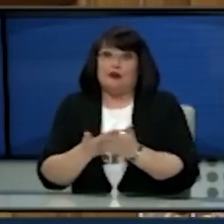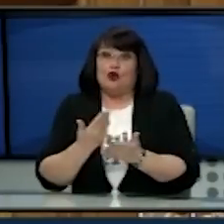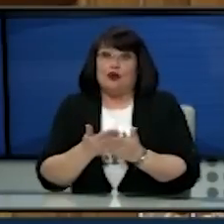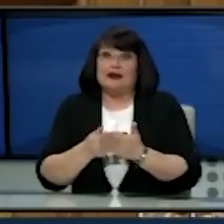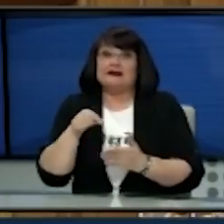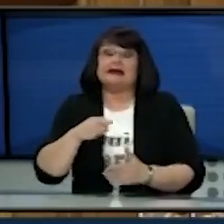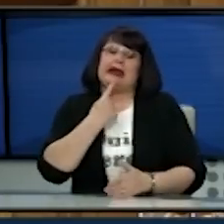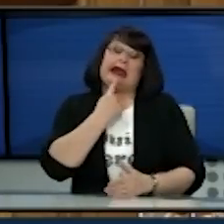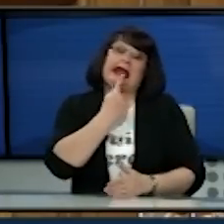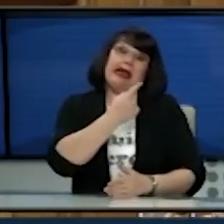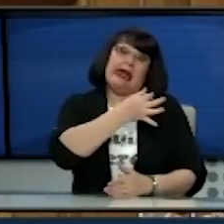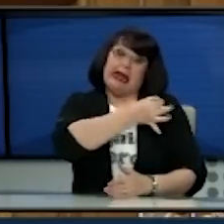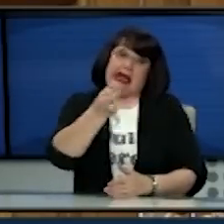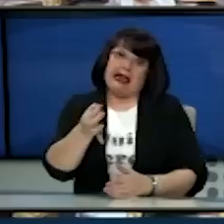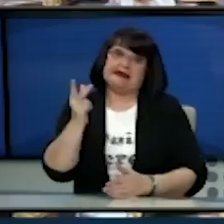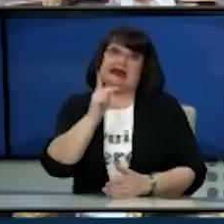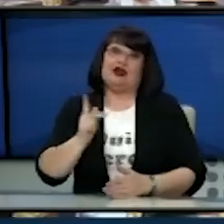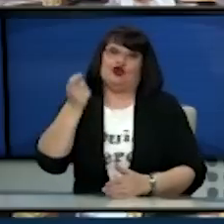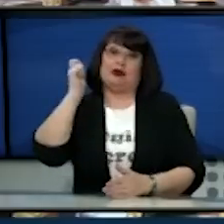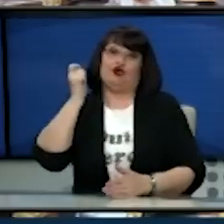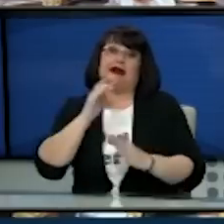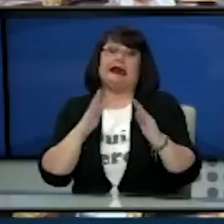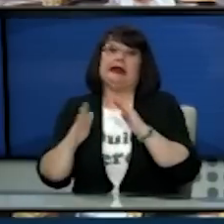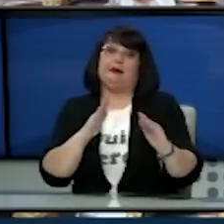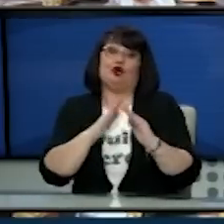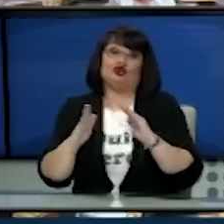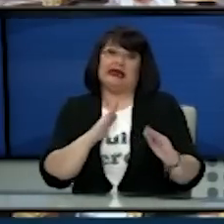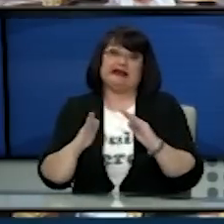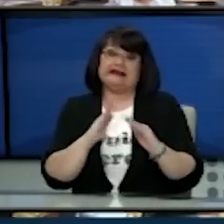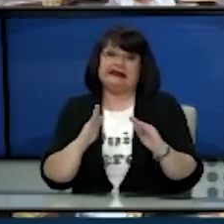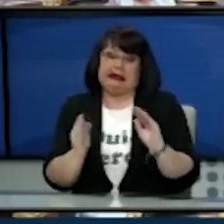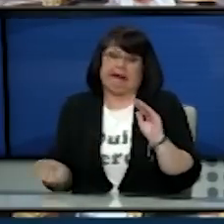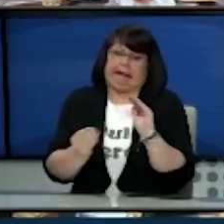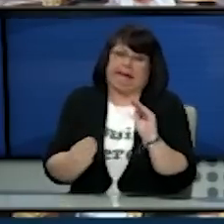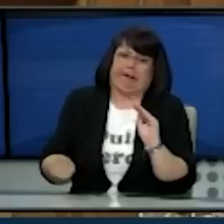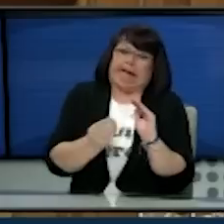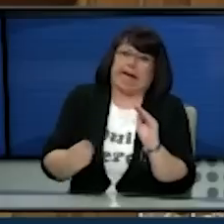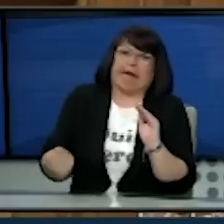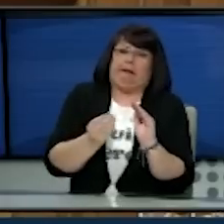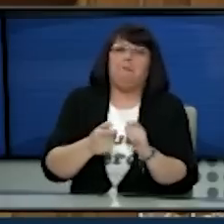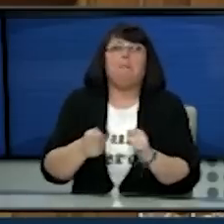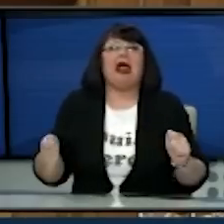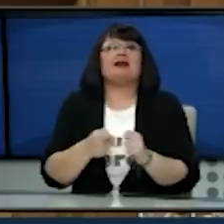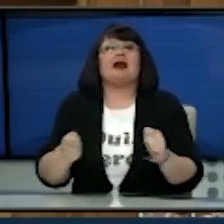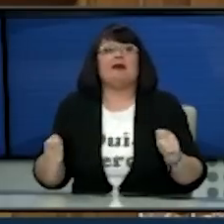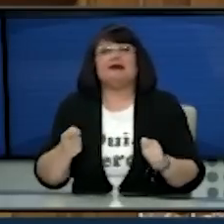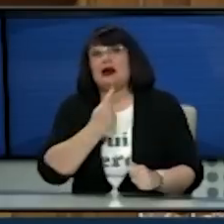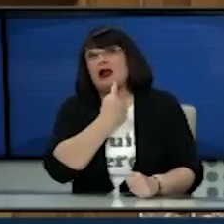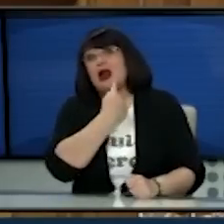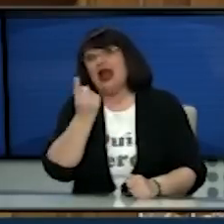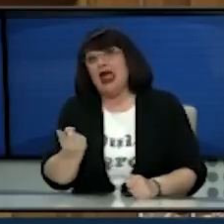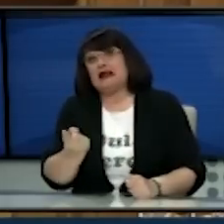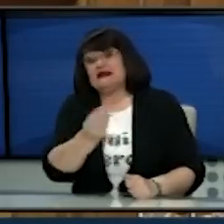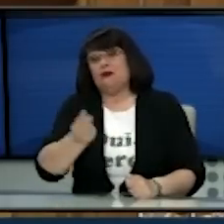την ομπρέλα της δίθεν κοινωνικής πολιτικής στριμώχνεται μέτρα τα οποία μπορεί να λέτε ότι ωφελούν